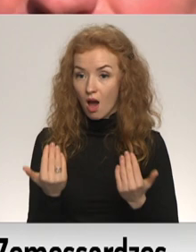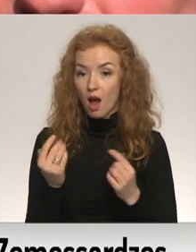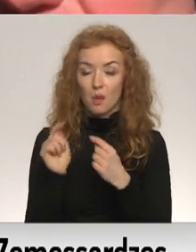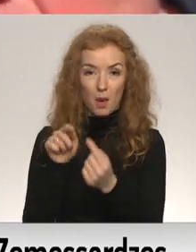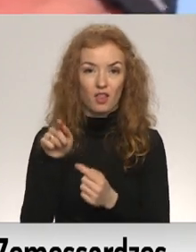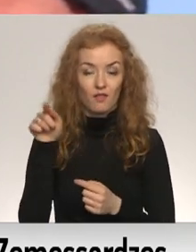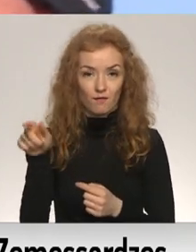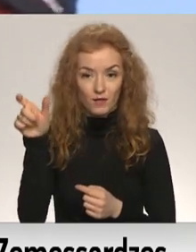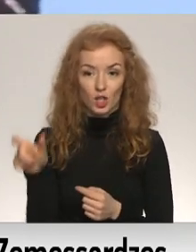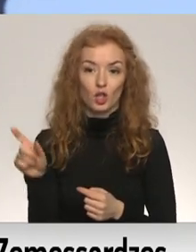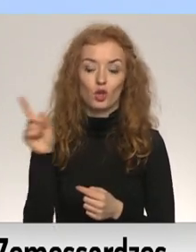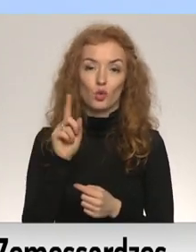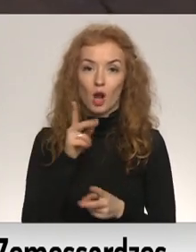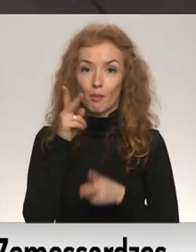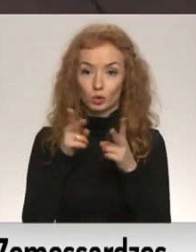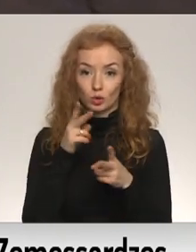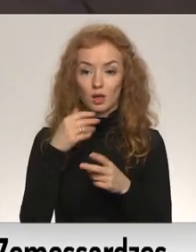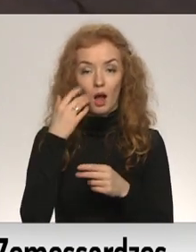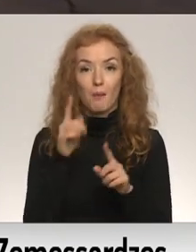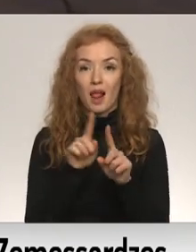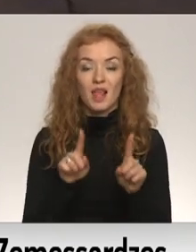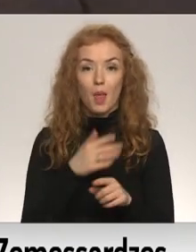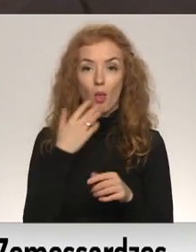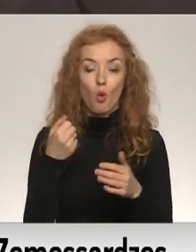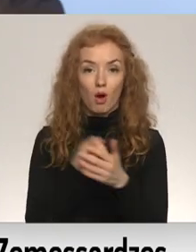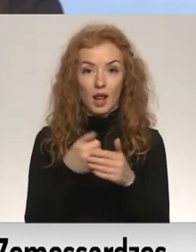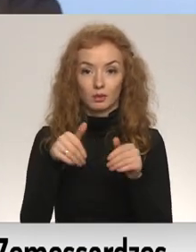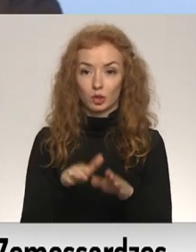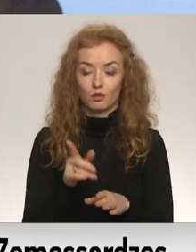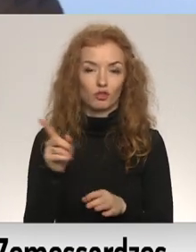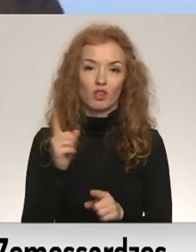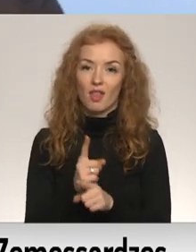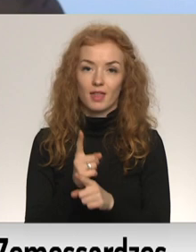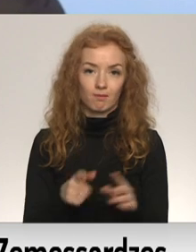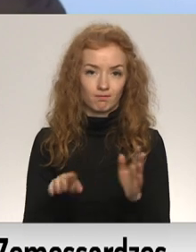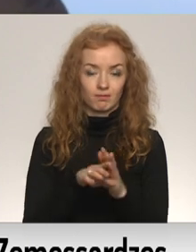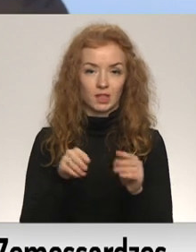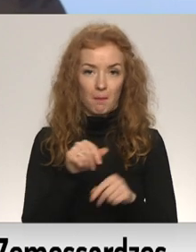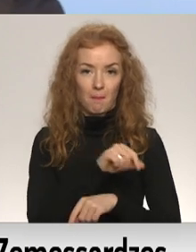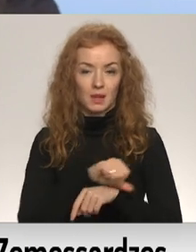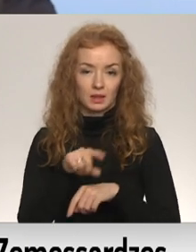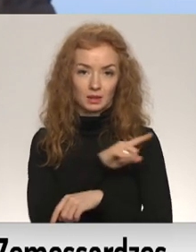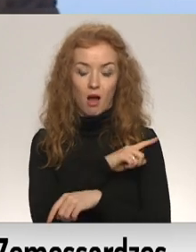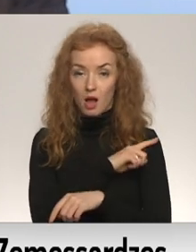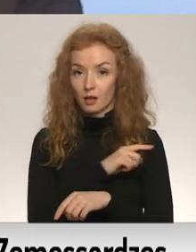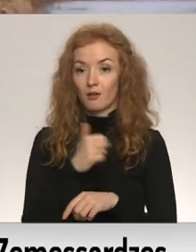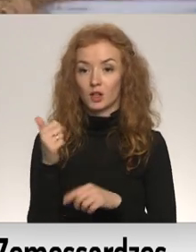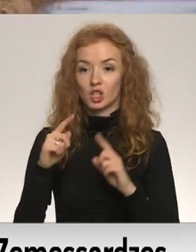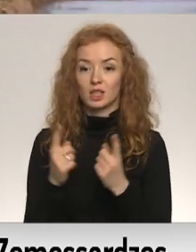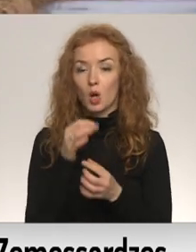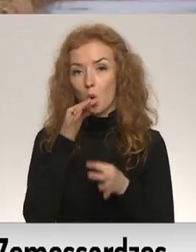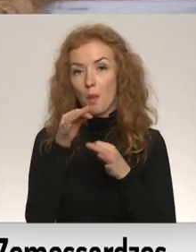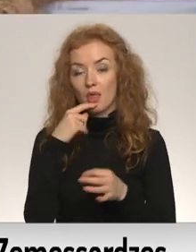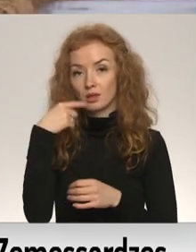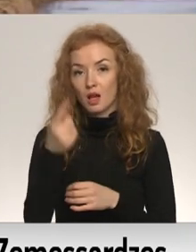celtā apsūdzība, uz laiku, kamēr lietā nav gala sprieduma, viņš vairs nedrīkst pildīt zemessarga pienākumus. Kalve īsajā komentārā